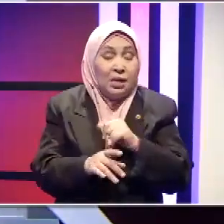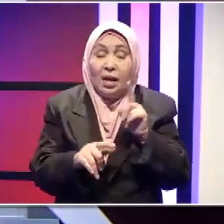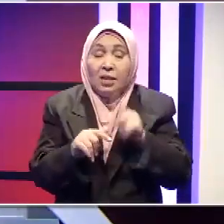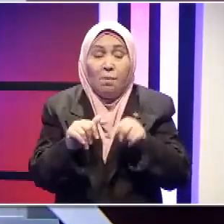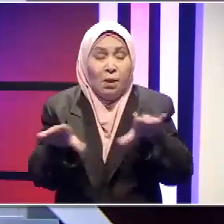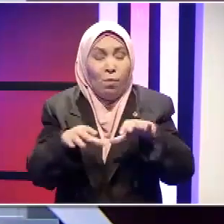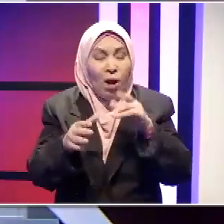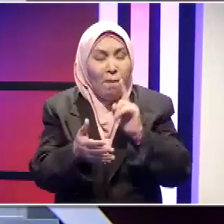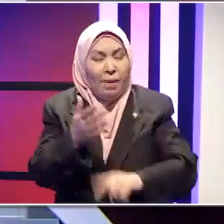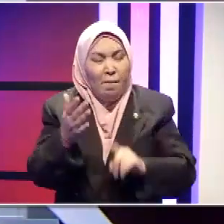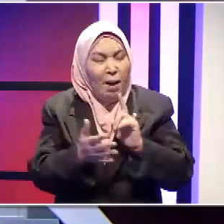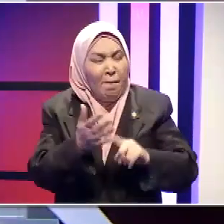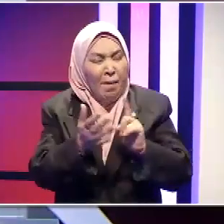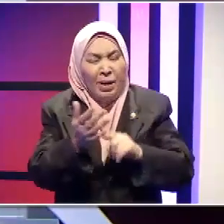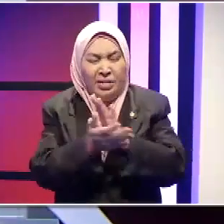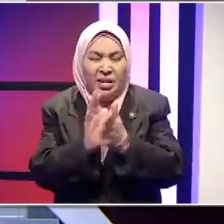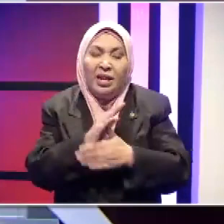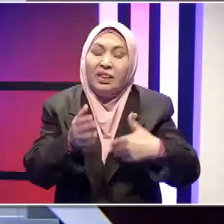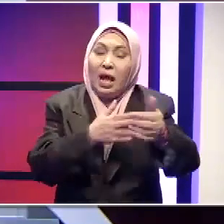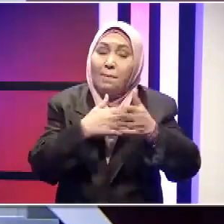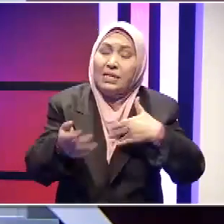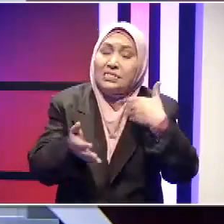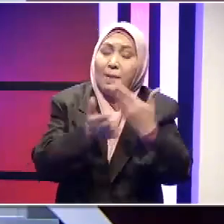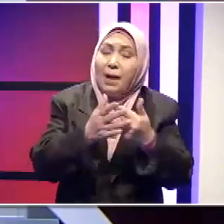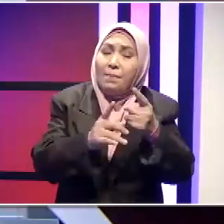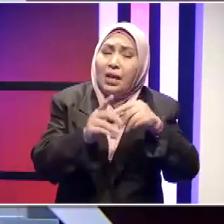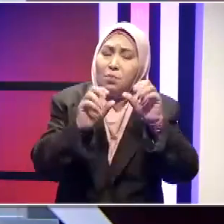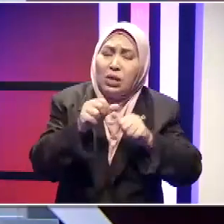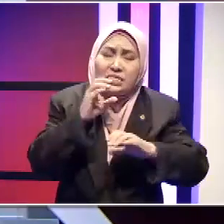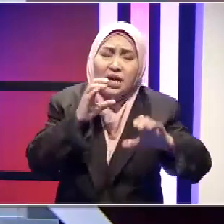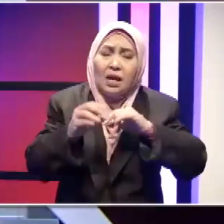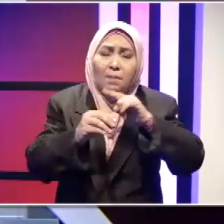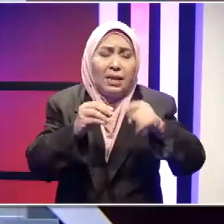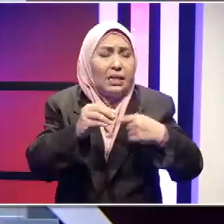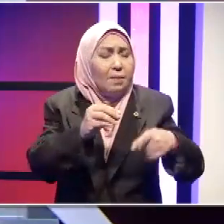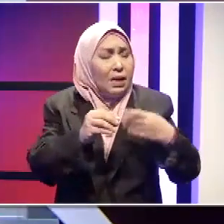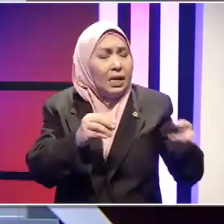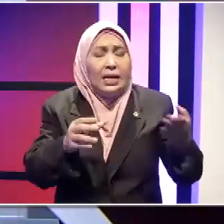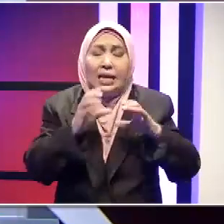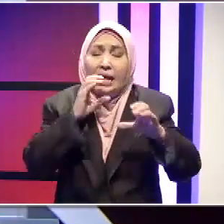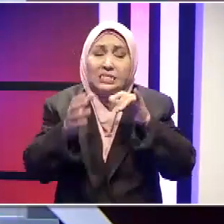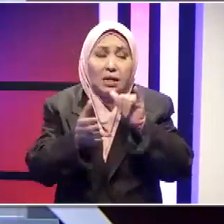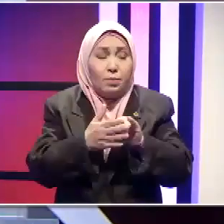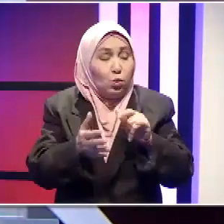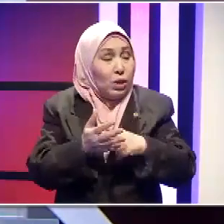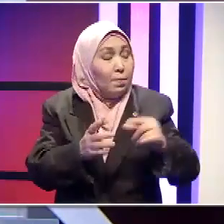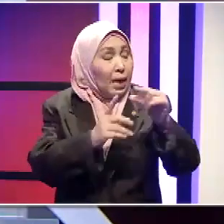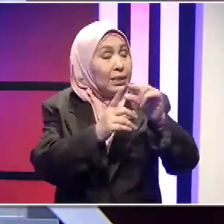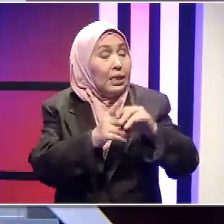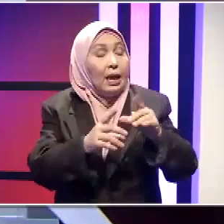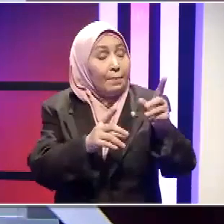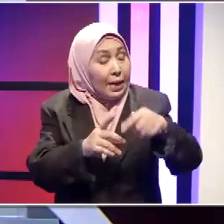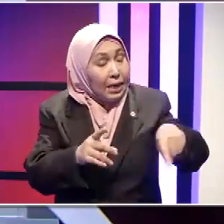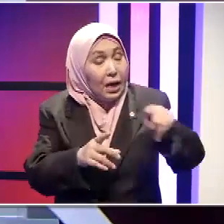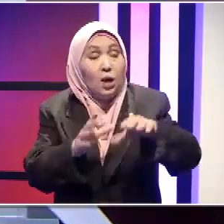ayam itu masukkan takut biar satu Habil aja boleh no cakap gede yang gila cakep tersebut ini perkataan yang mereka